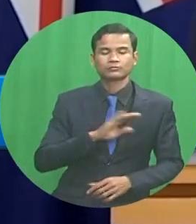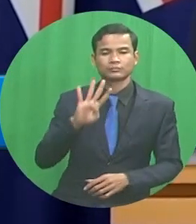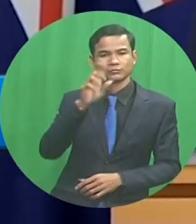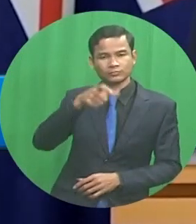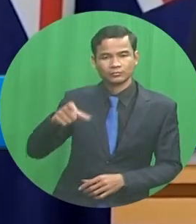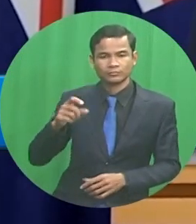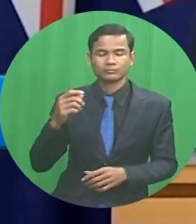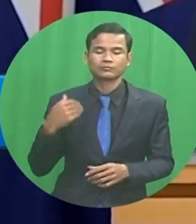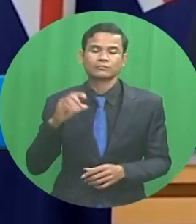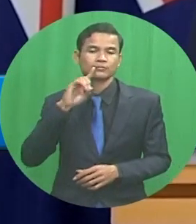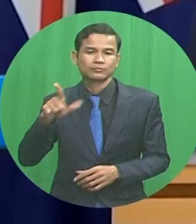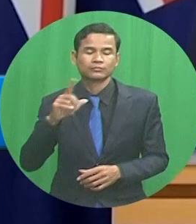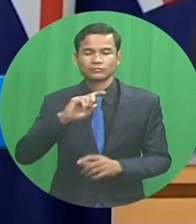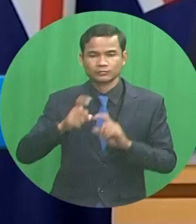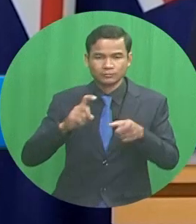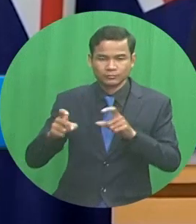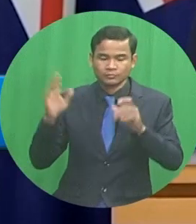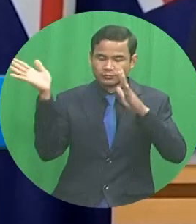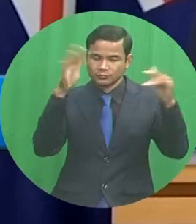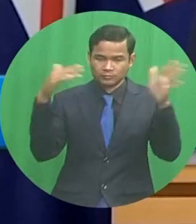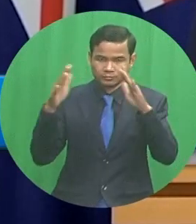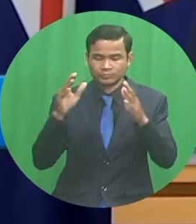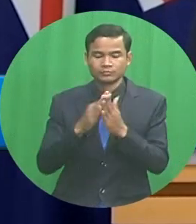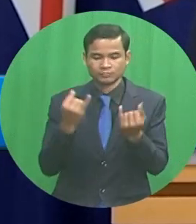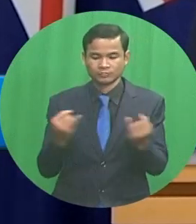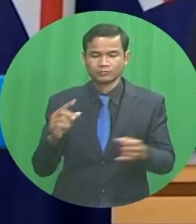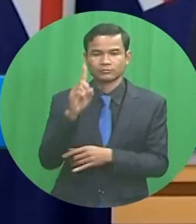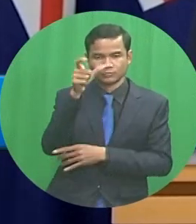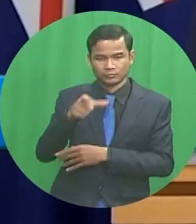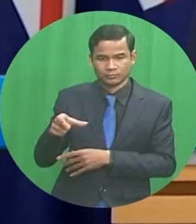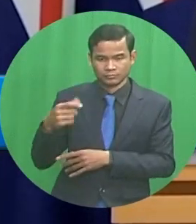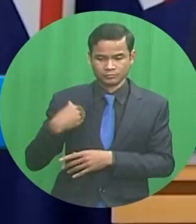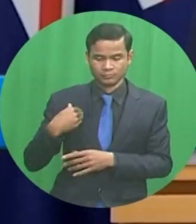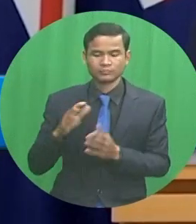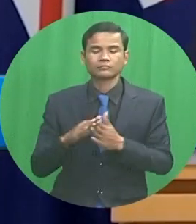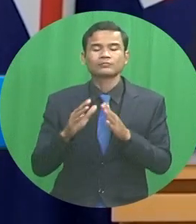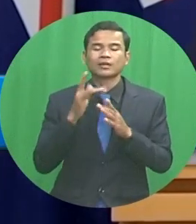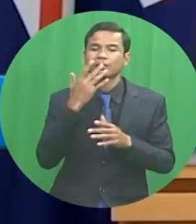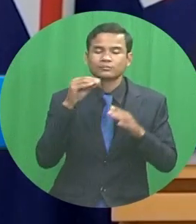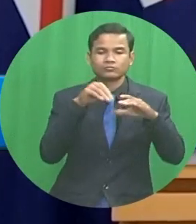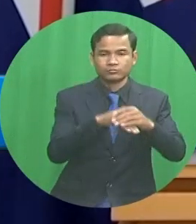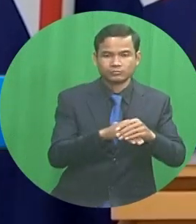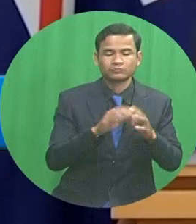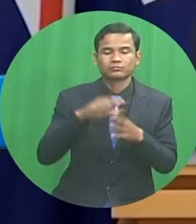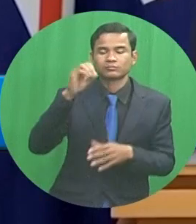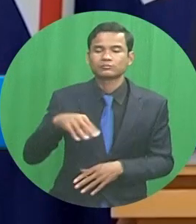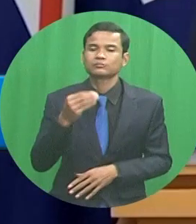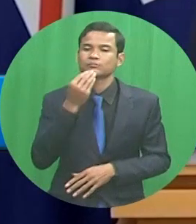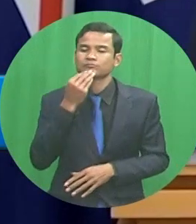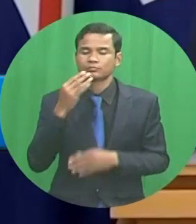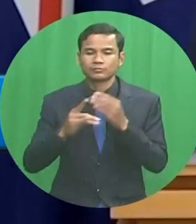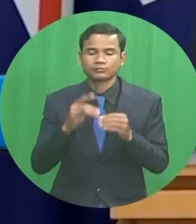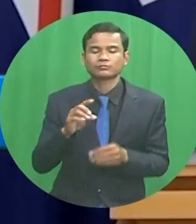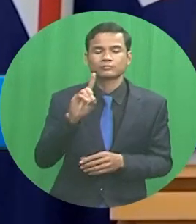នាក់ត្រូវបានបញ្ជាក់ថាបានស្លាប់ដោយព្យុះរួមទាំងកុមារម្នាក់ដែលជាប់គាំងនៅក្នុងទឹកកាលពីថ្ងៃអង្គារនៅឯ